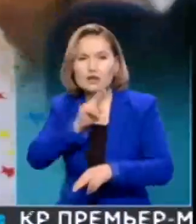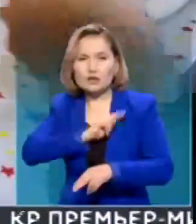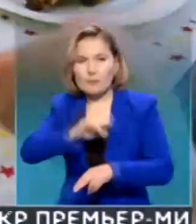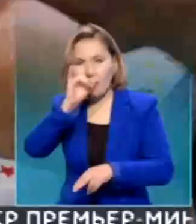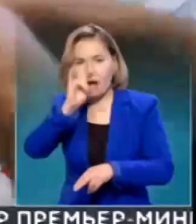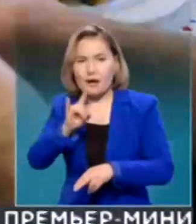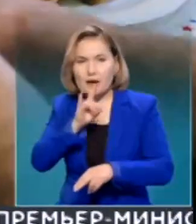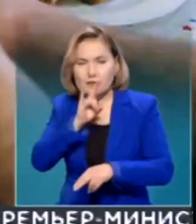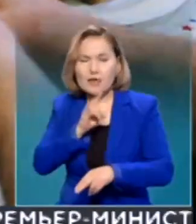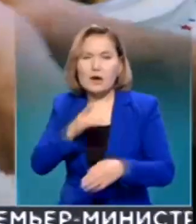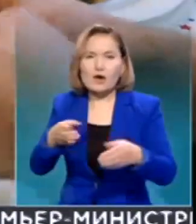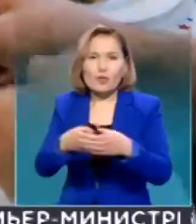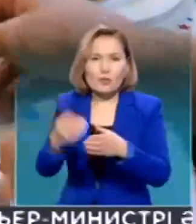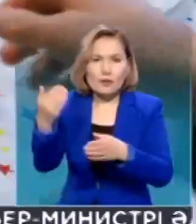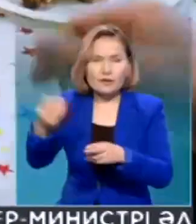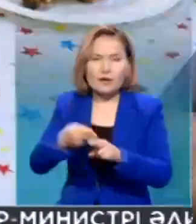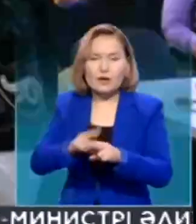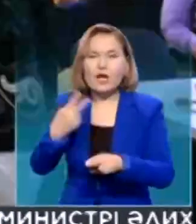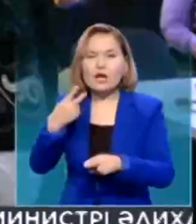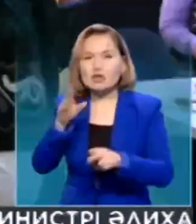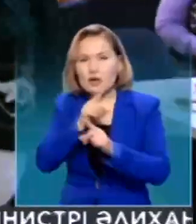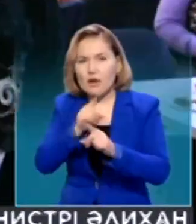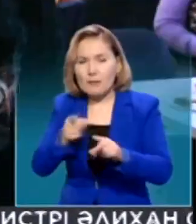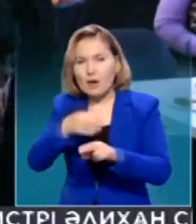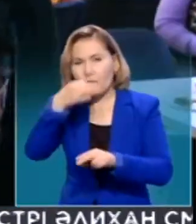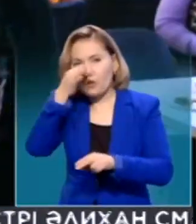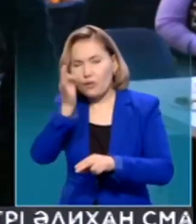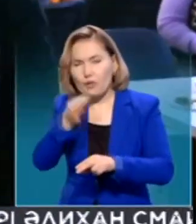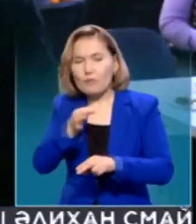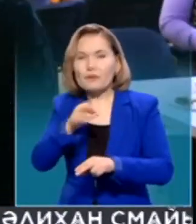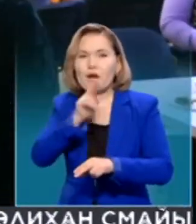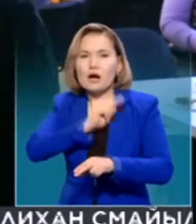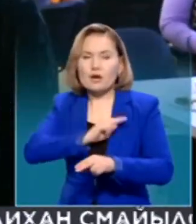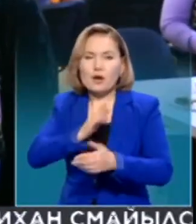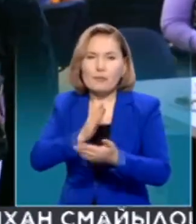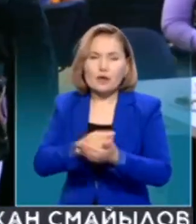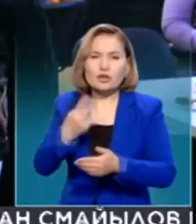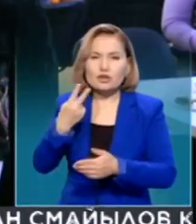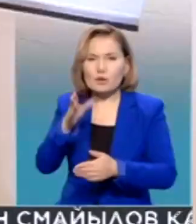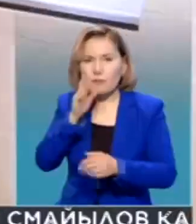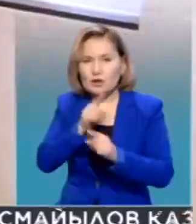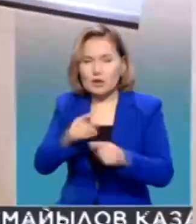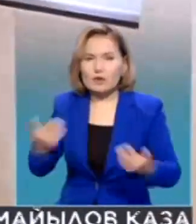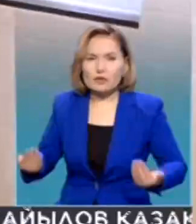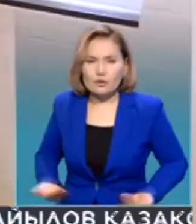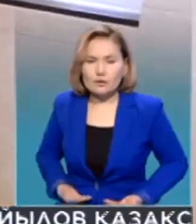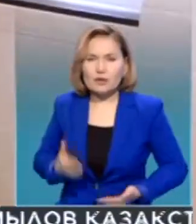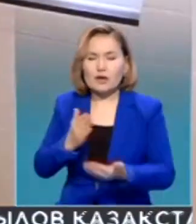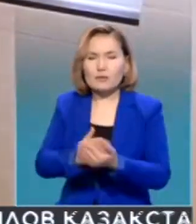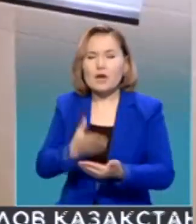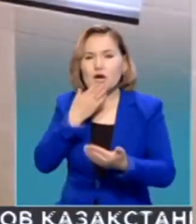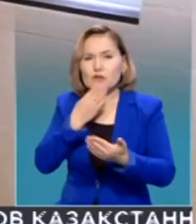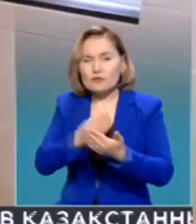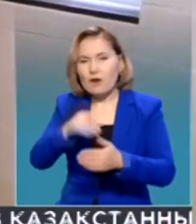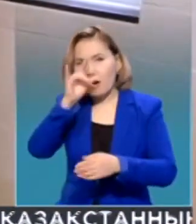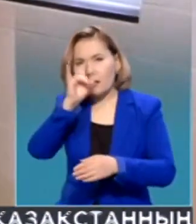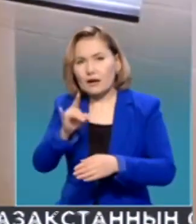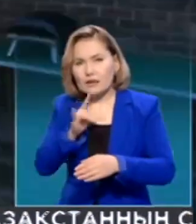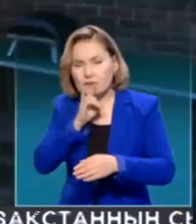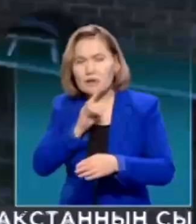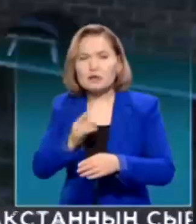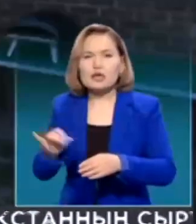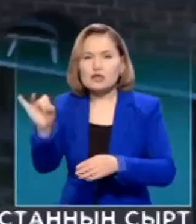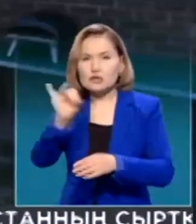ұстаздық етеді. Араларында 20 жылға жуық уақыттан бері осында тұрып жатқандар да бар. Бірақ ешқашан туған жермен байланысын үзген